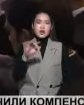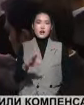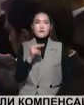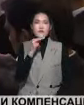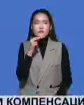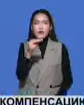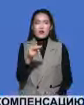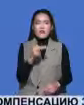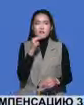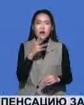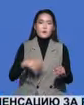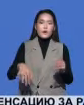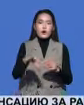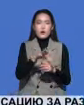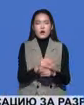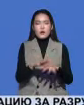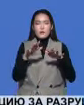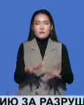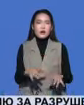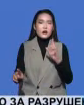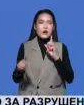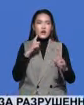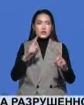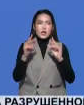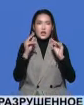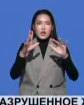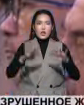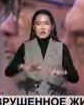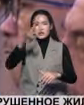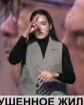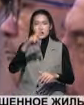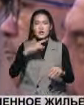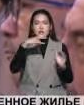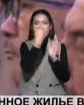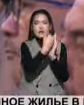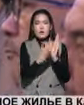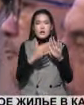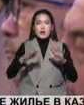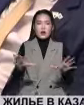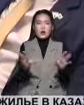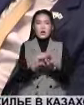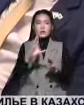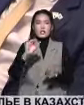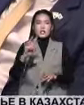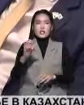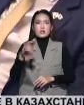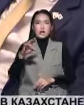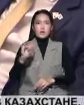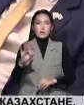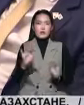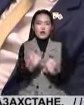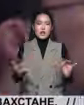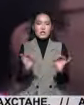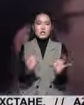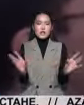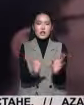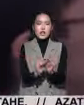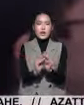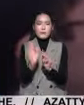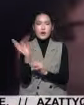внимание на схожесть целей и принципов программы «Справедливого Казахстана» с программой «Вперед, Сингапур» во время выступления 46-й сингапурской